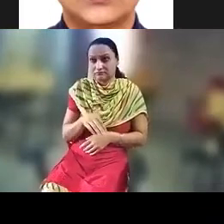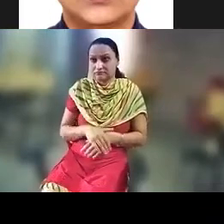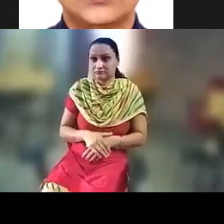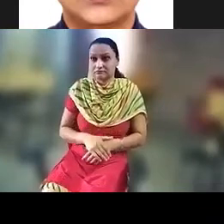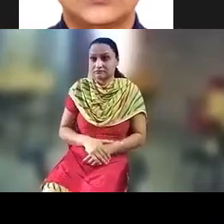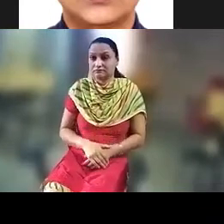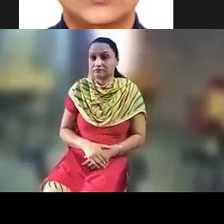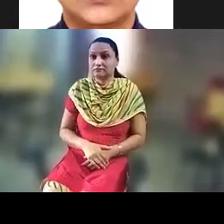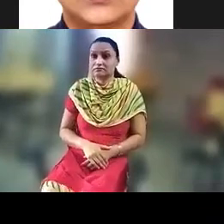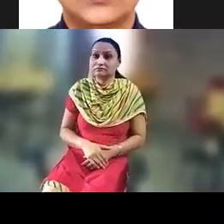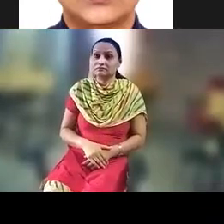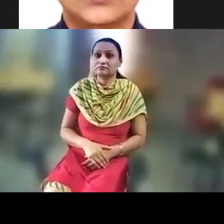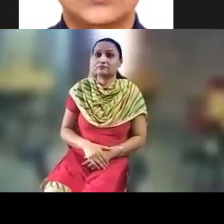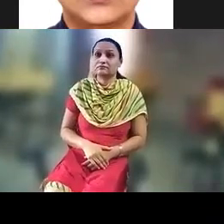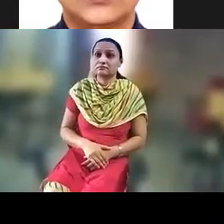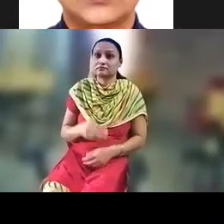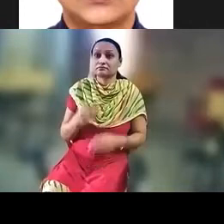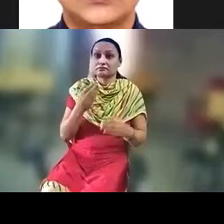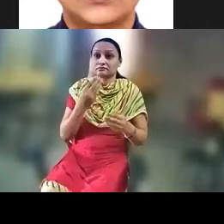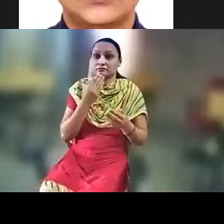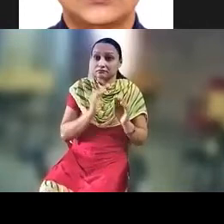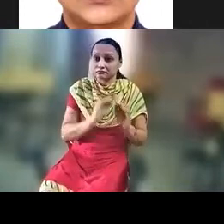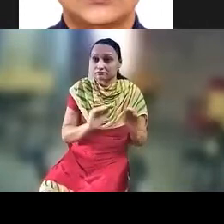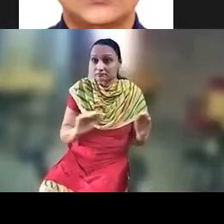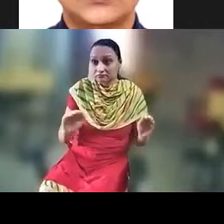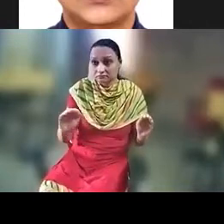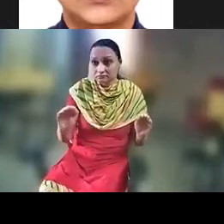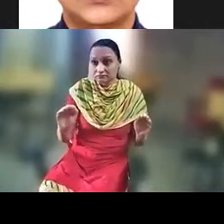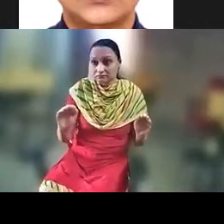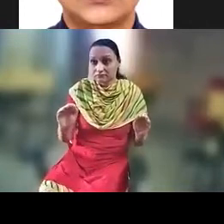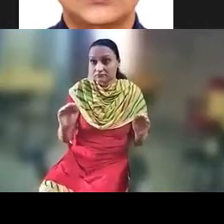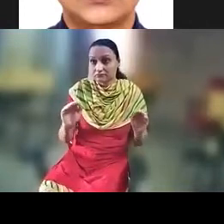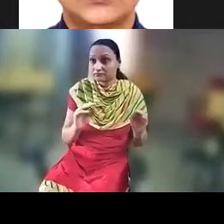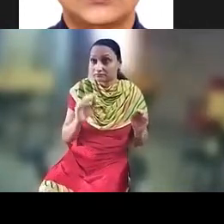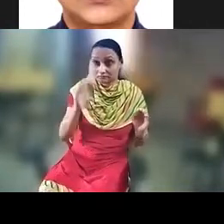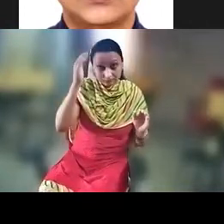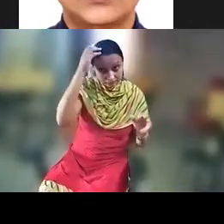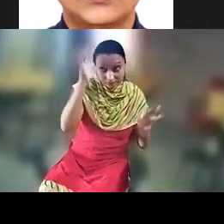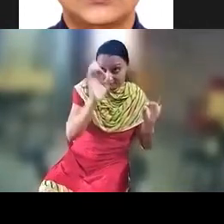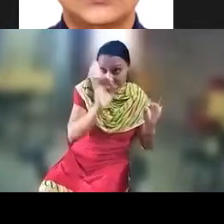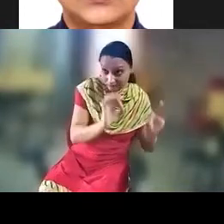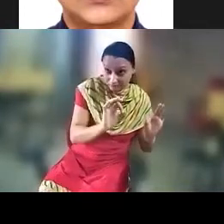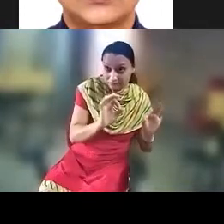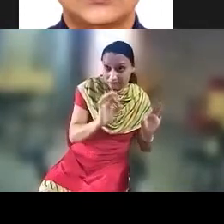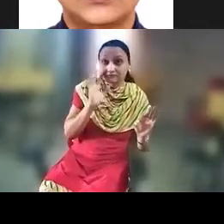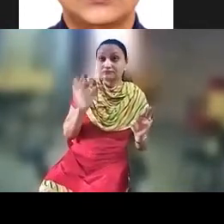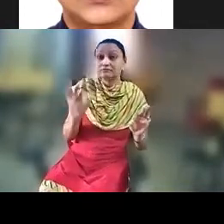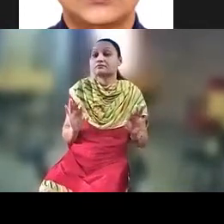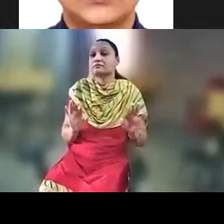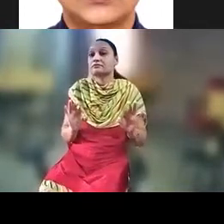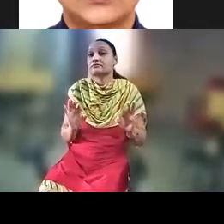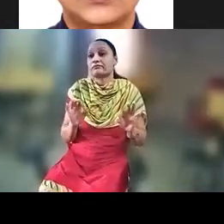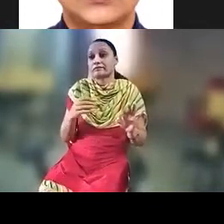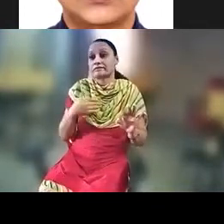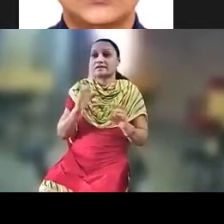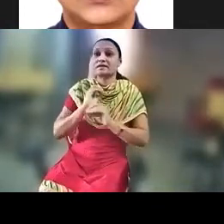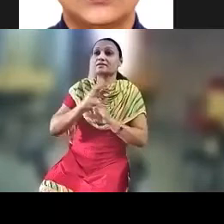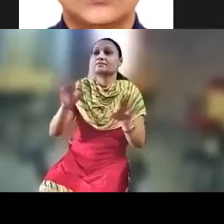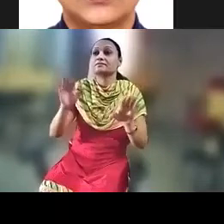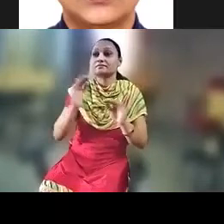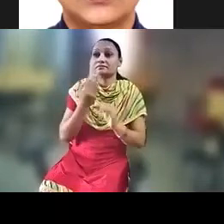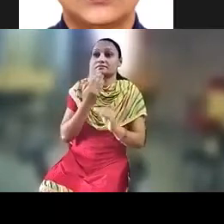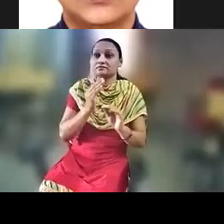की इंडिकेटर्स ऑफ चाइल्ड वेलबींग है। सो हम इसको, मैं इसलिए आप लोगों के साथ शेयर करना चाहती थी कि जब हम चिल्ड्रन